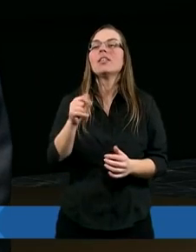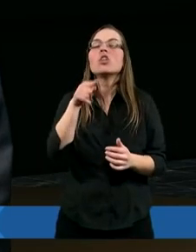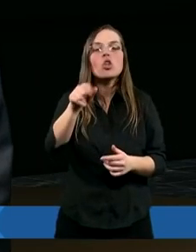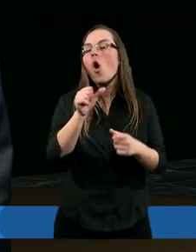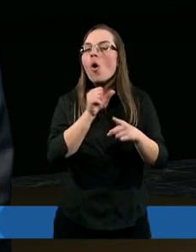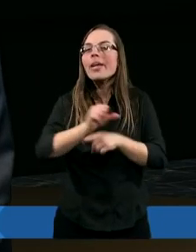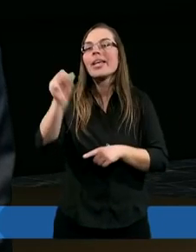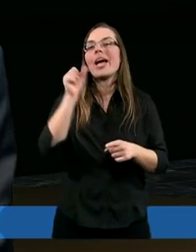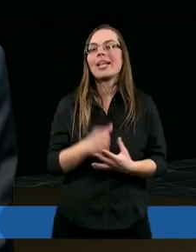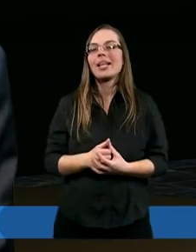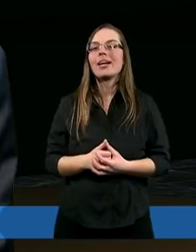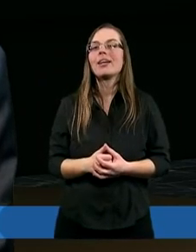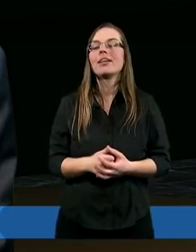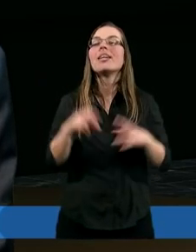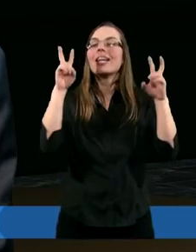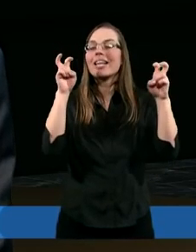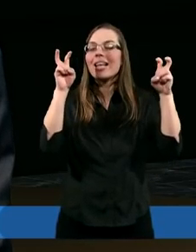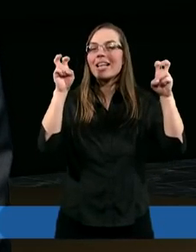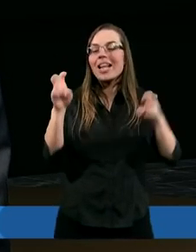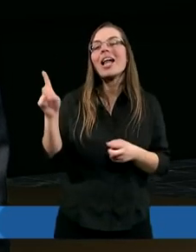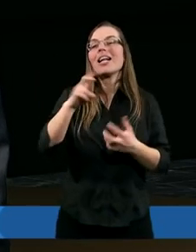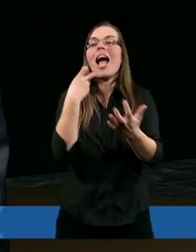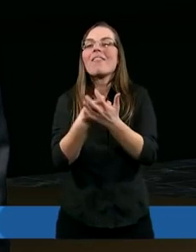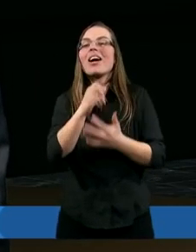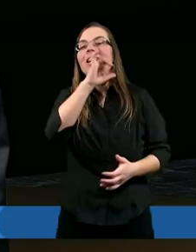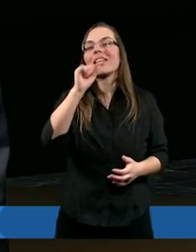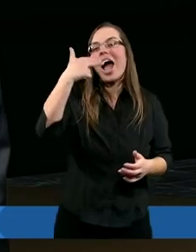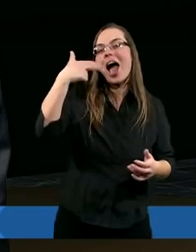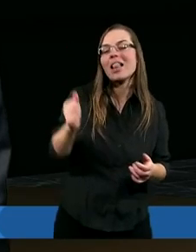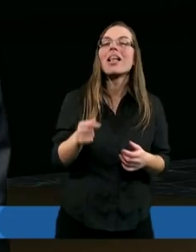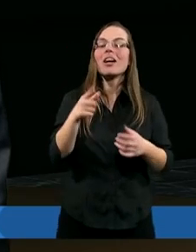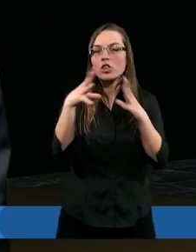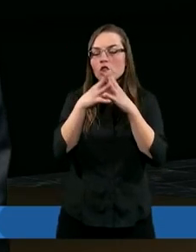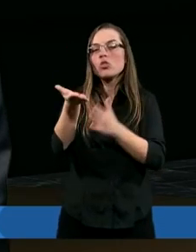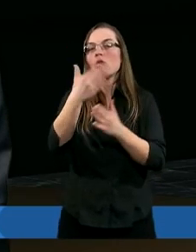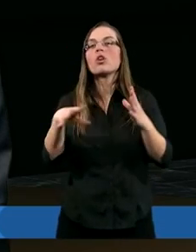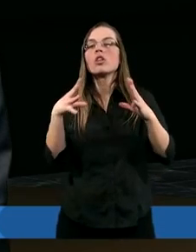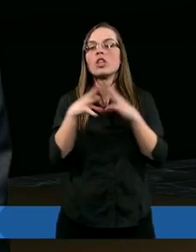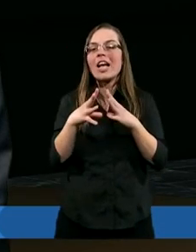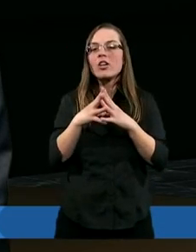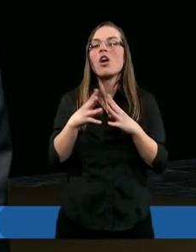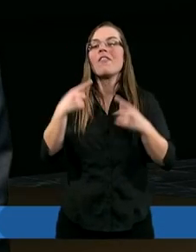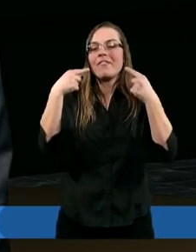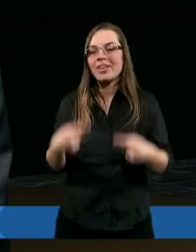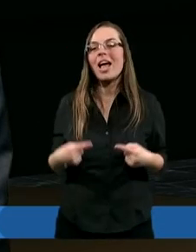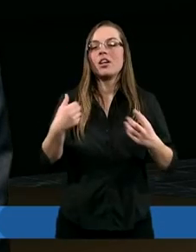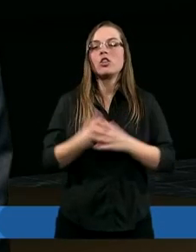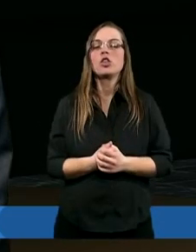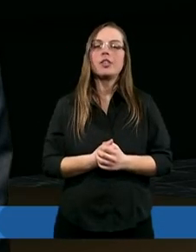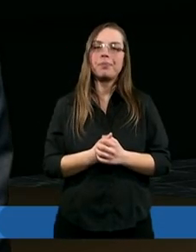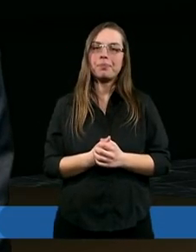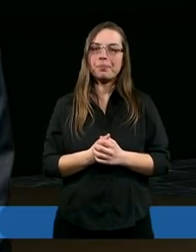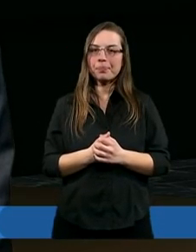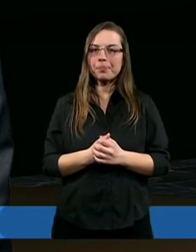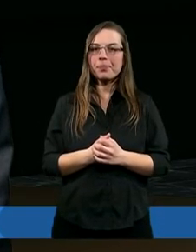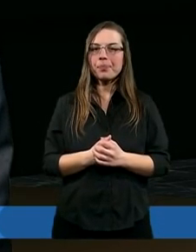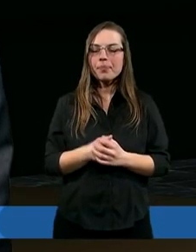To jest cytat z Ewangeliana z 10 rozdziału 10 wiersz.